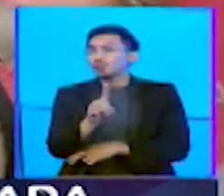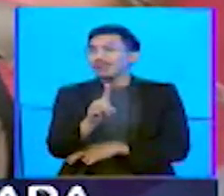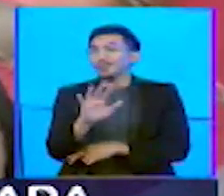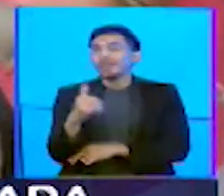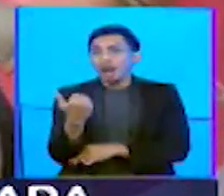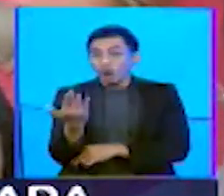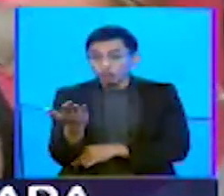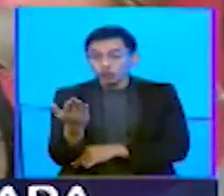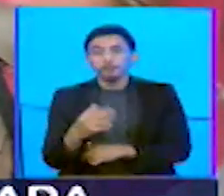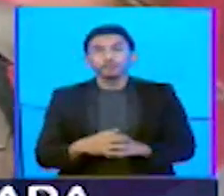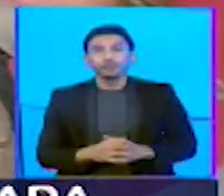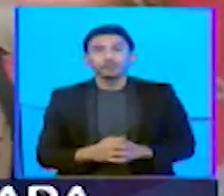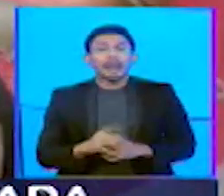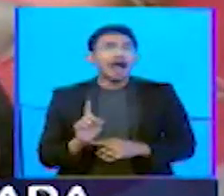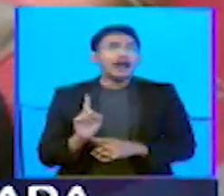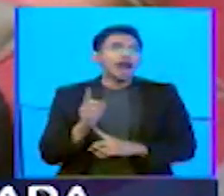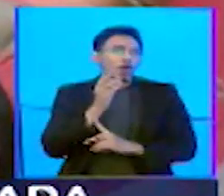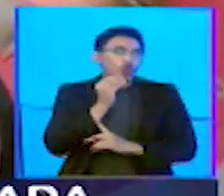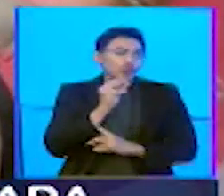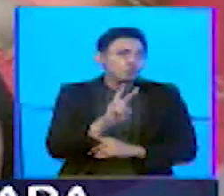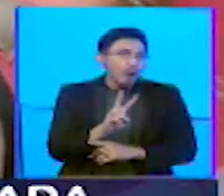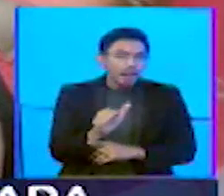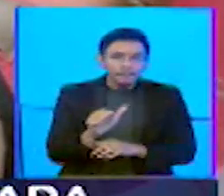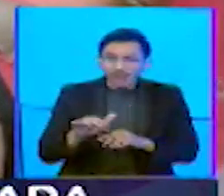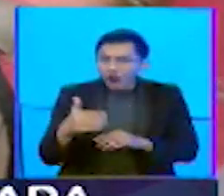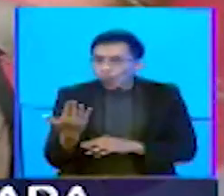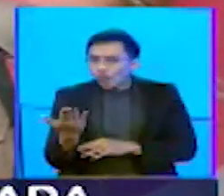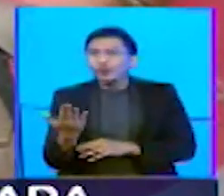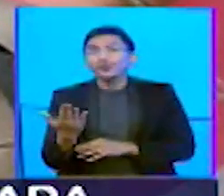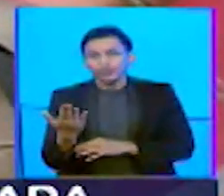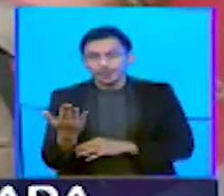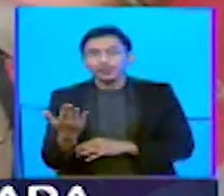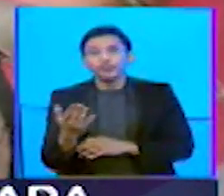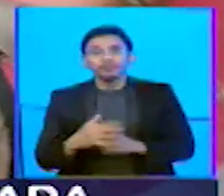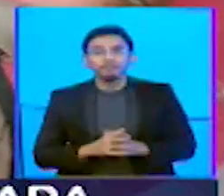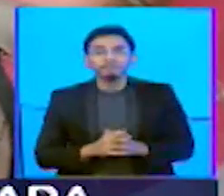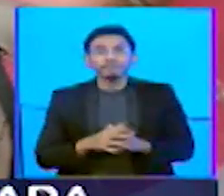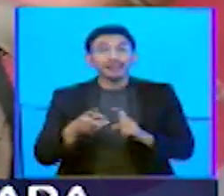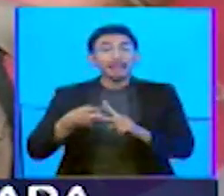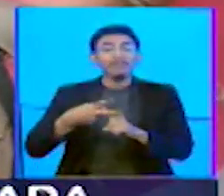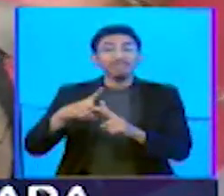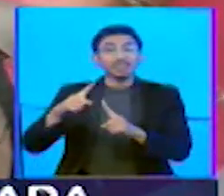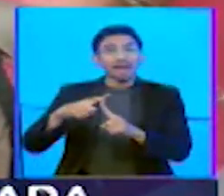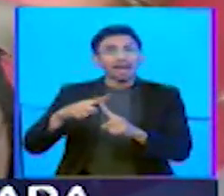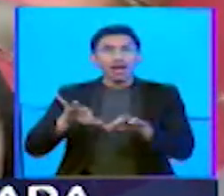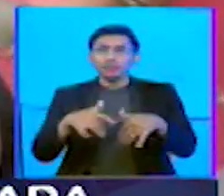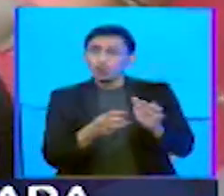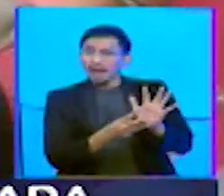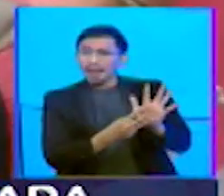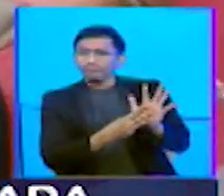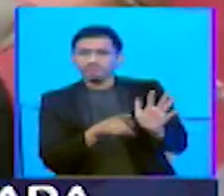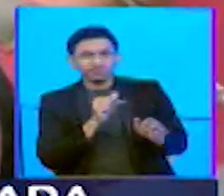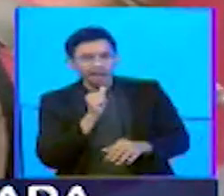berusia 26 tahun yang isi inisial FT alias m adalah artis selebgram